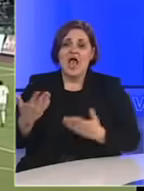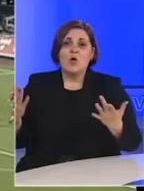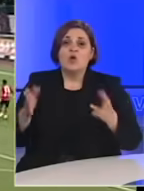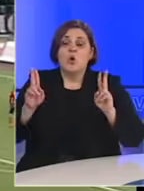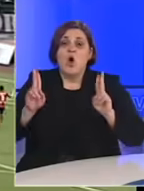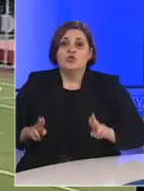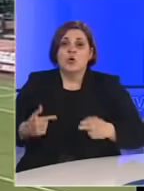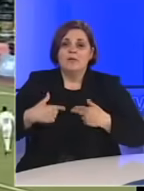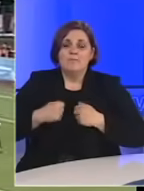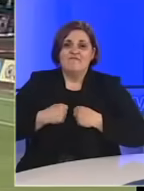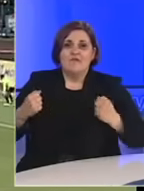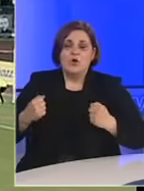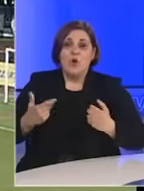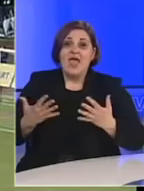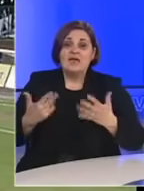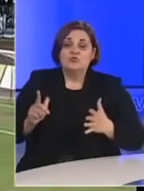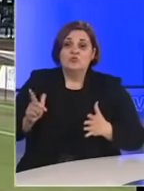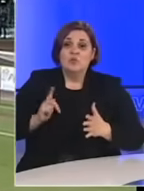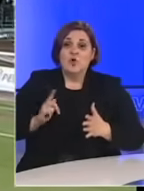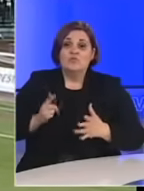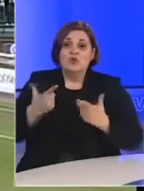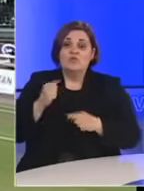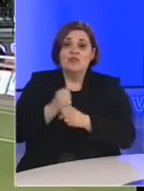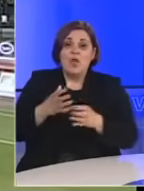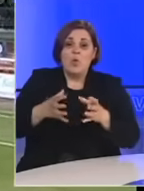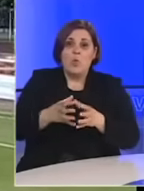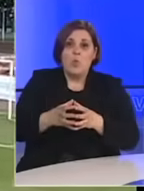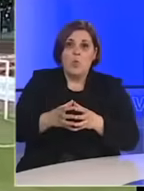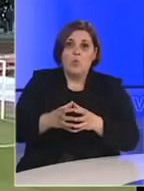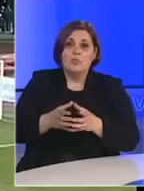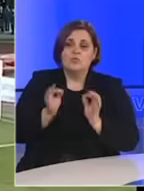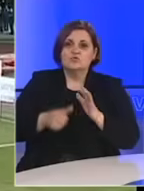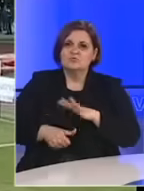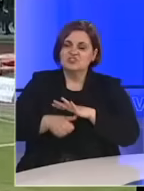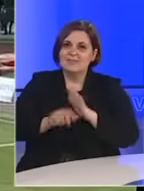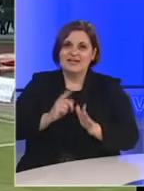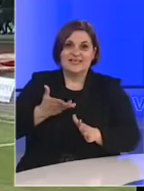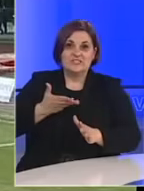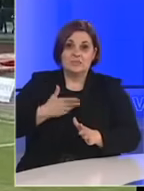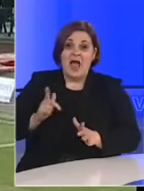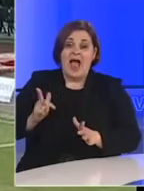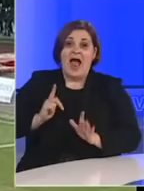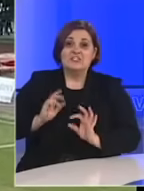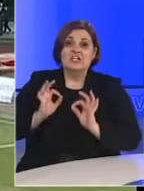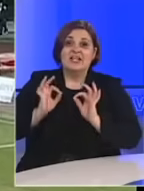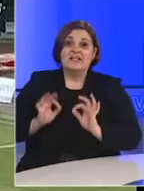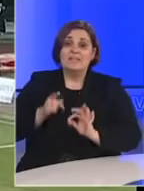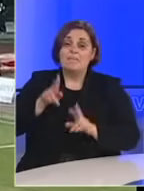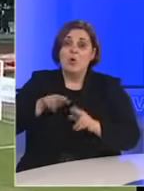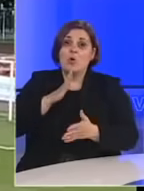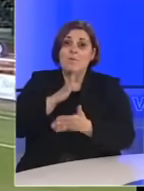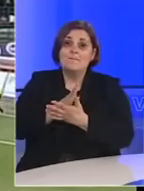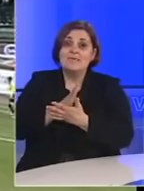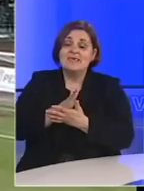koliko toliko održali formu. Iako su očekivali dozvolu za rad u grupama, u stručnom štabu je nisu dobili, ali očekuju svakako da bi se to moglo